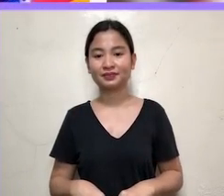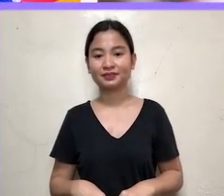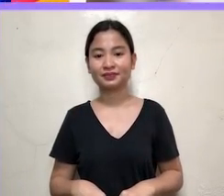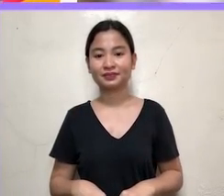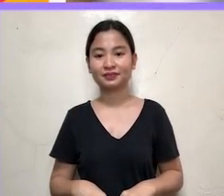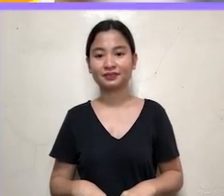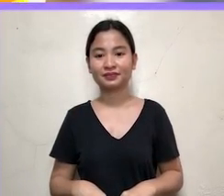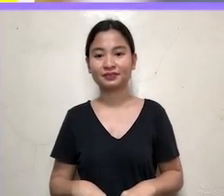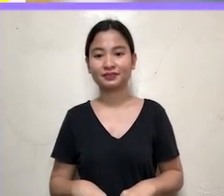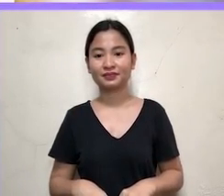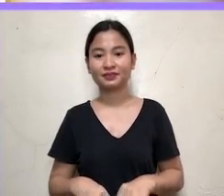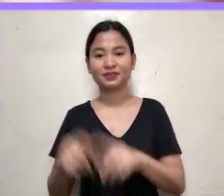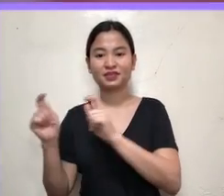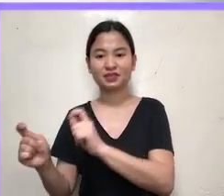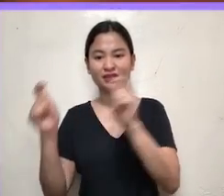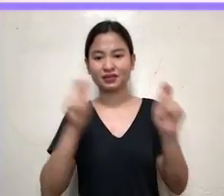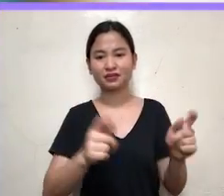LGBT,